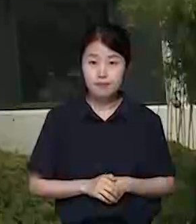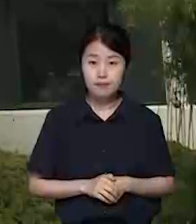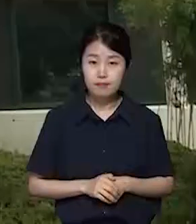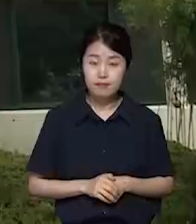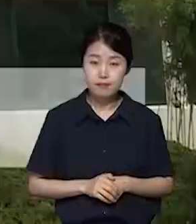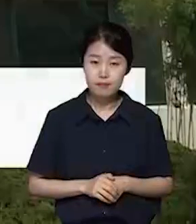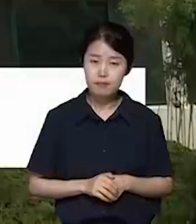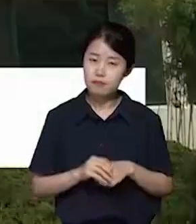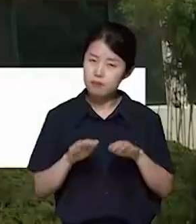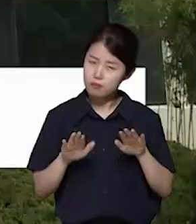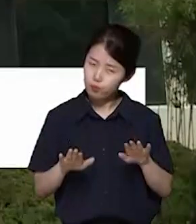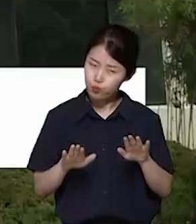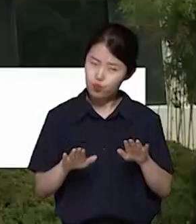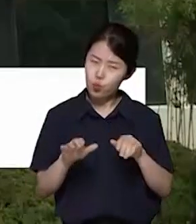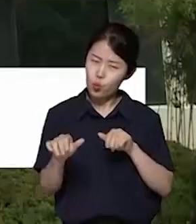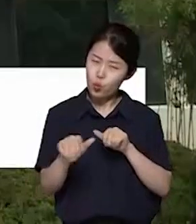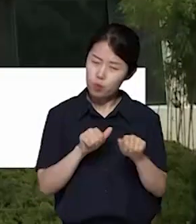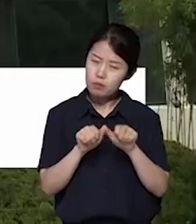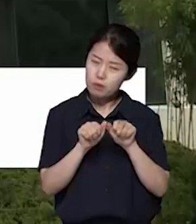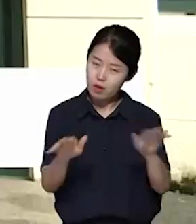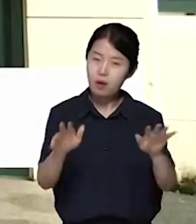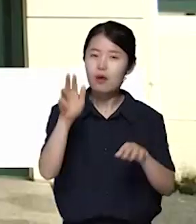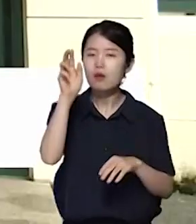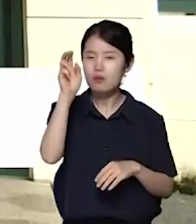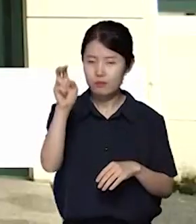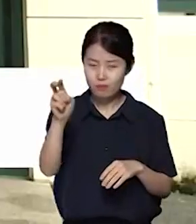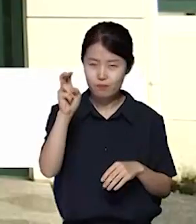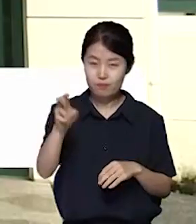그래도 이제 소문은 다 났겠죠. 우리가 감히